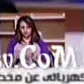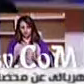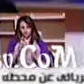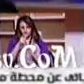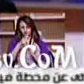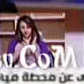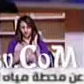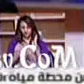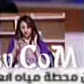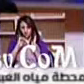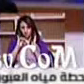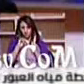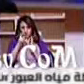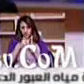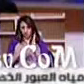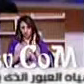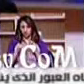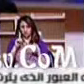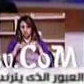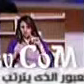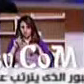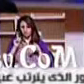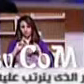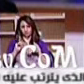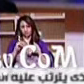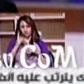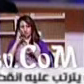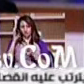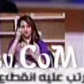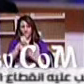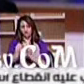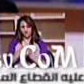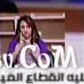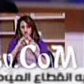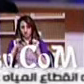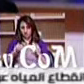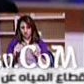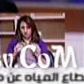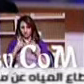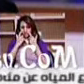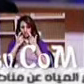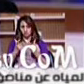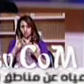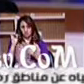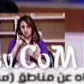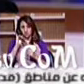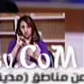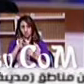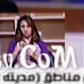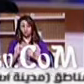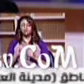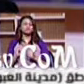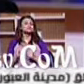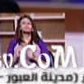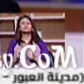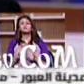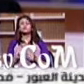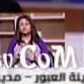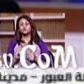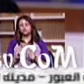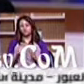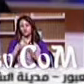نقاط هدفها نبذ العنف والحفاظ على الوطن والدفاع عن مقدساته ابرز اللي